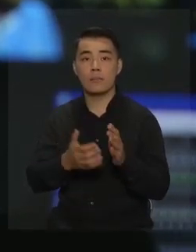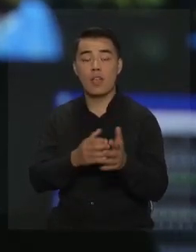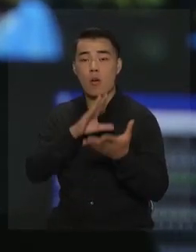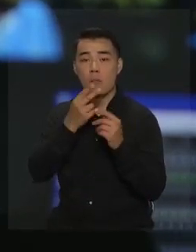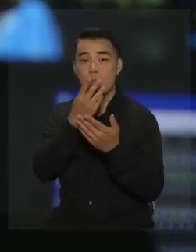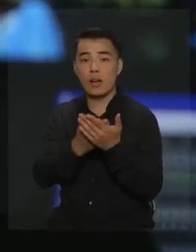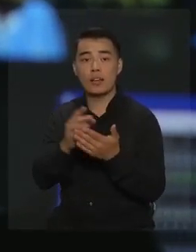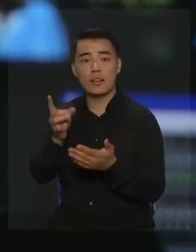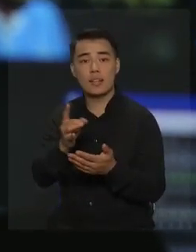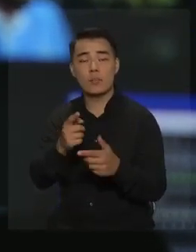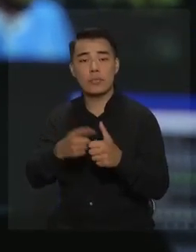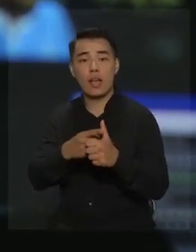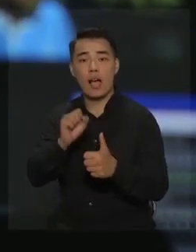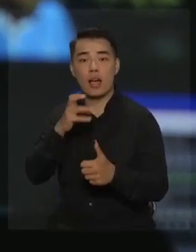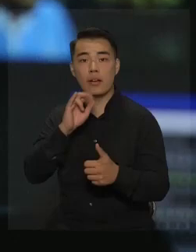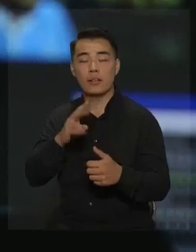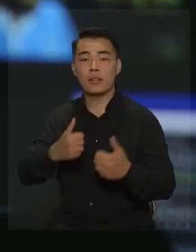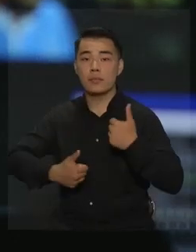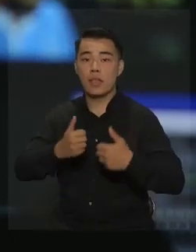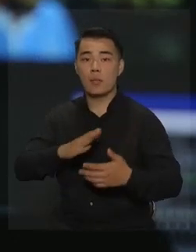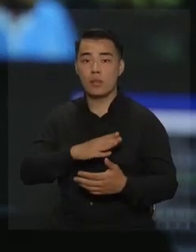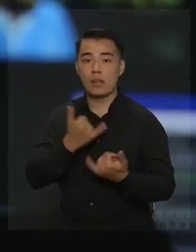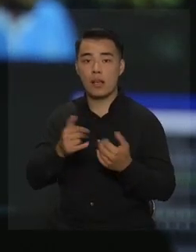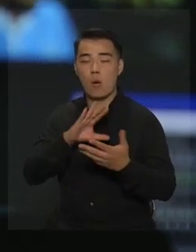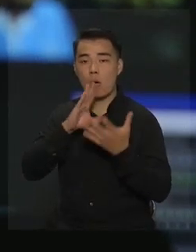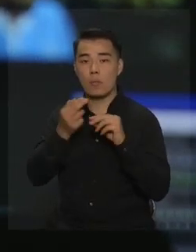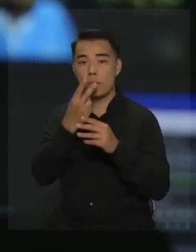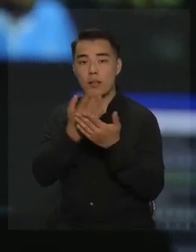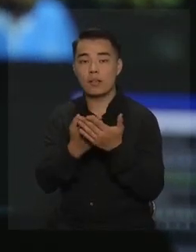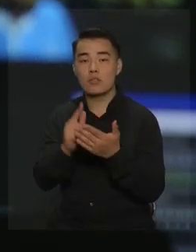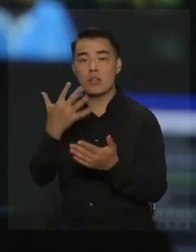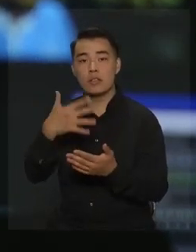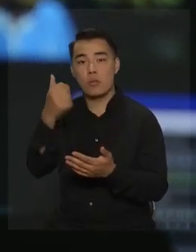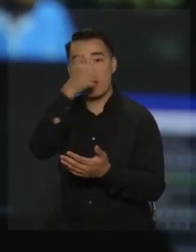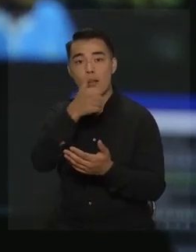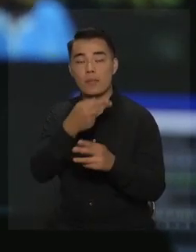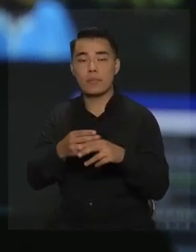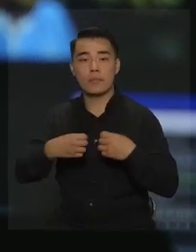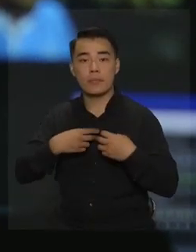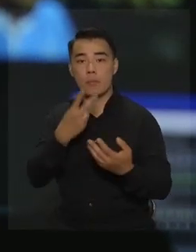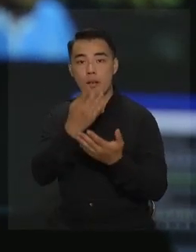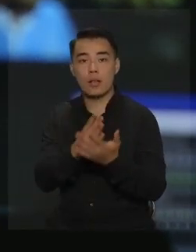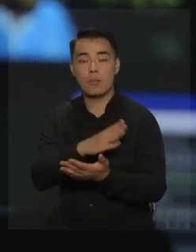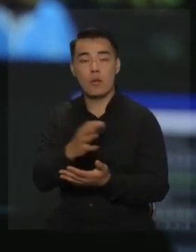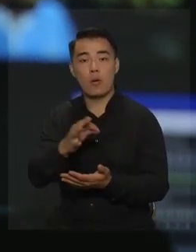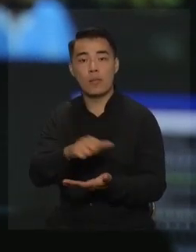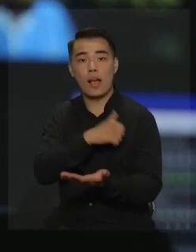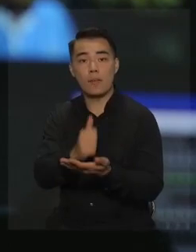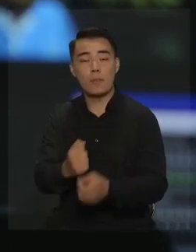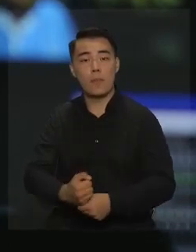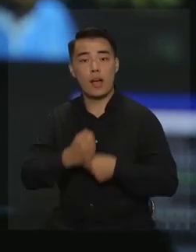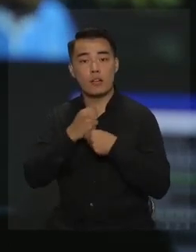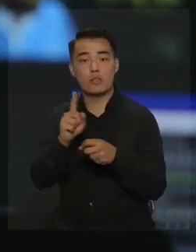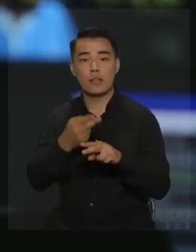мекенім атты республикалық ақындар айтысы өтті. Шара Сәтбаев қаласының 50 жылдық мерейтойына орай ұйымдастырылған. Облыс әкімдігінің қолдауымен